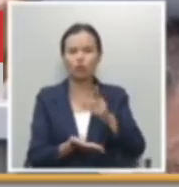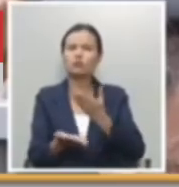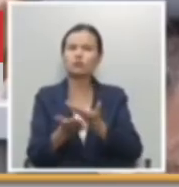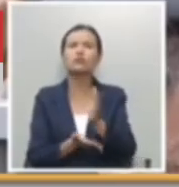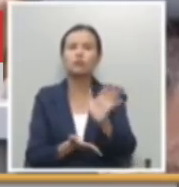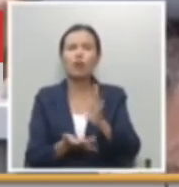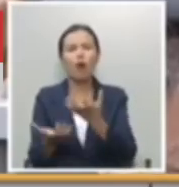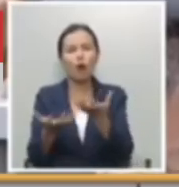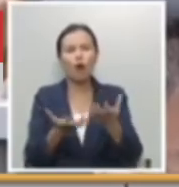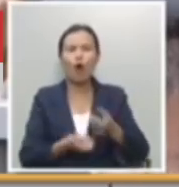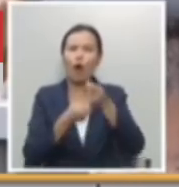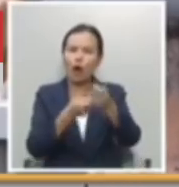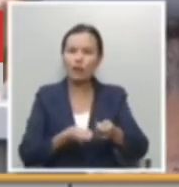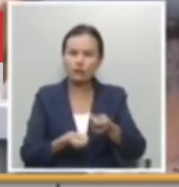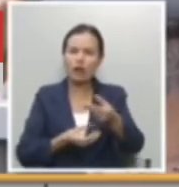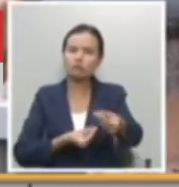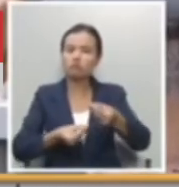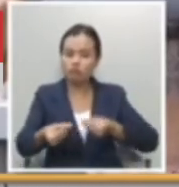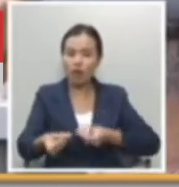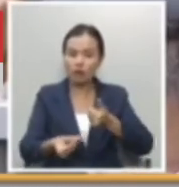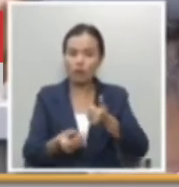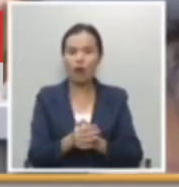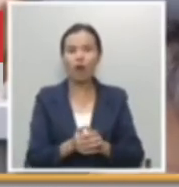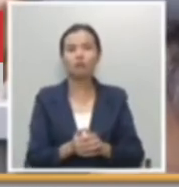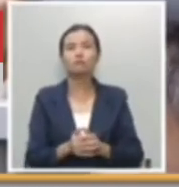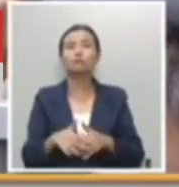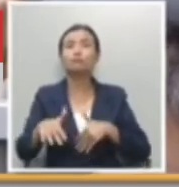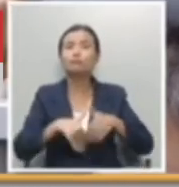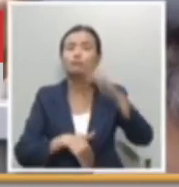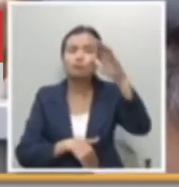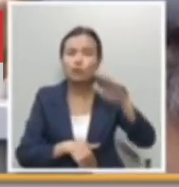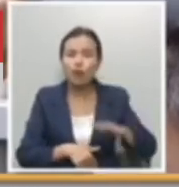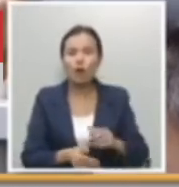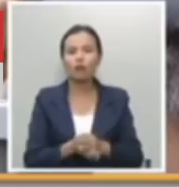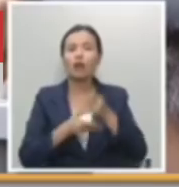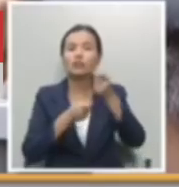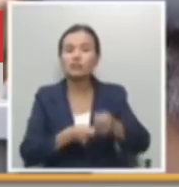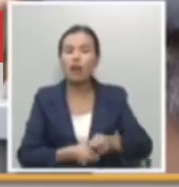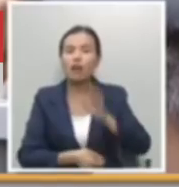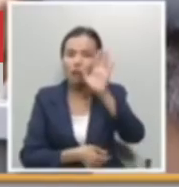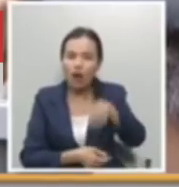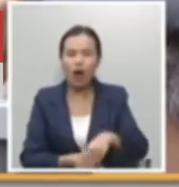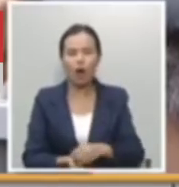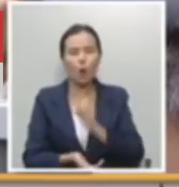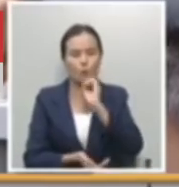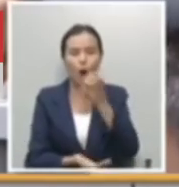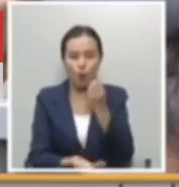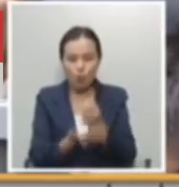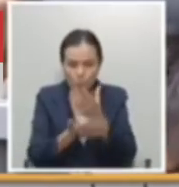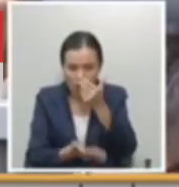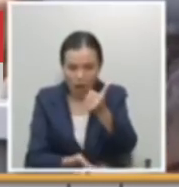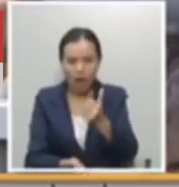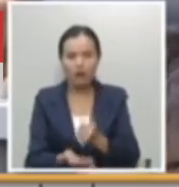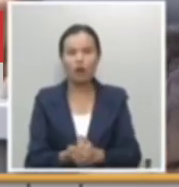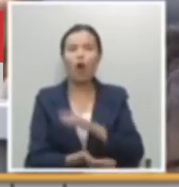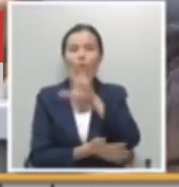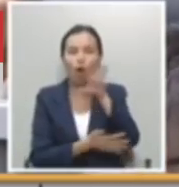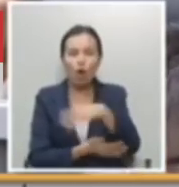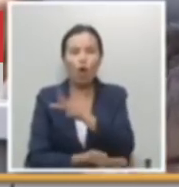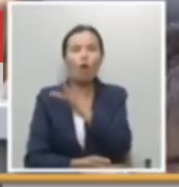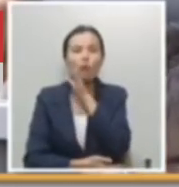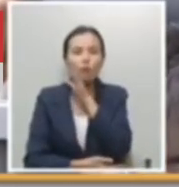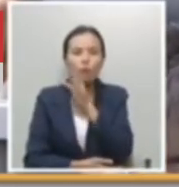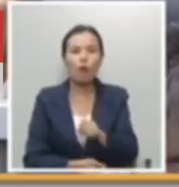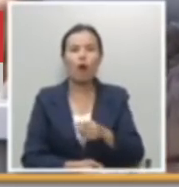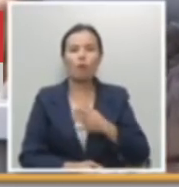แลกด้วยสินค้าเกษตรเลยพี่น้องเอ้ยเกษตรกรเอ้ยจะได้แจ้งเกิดสักทีหลอกลวงกันชัดๆเลยผม